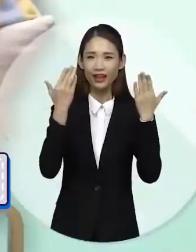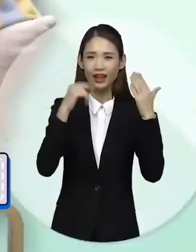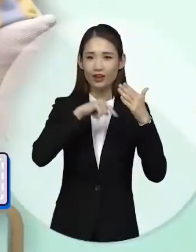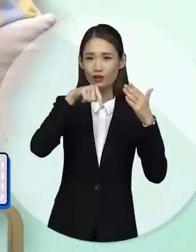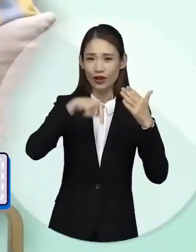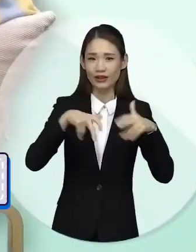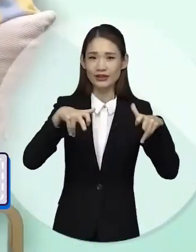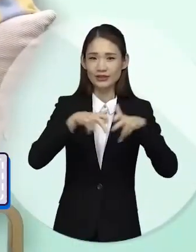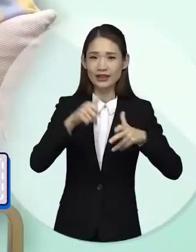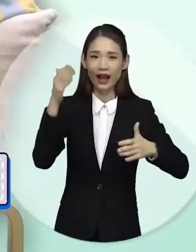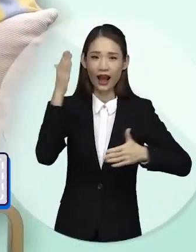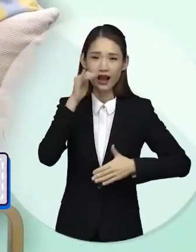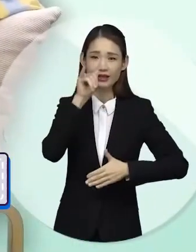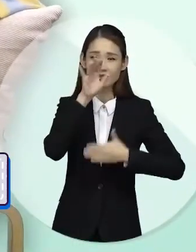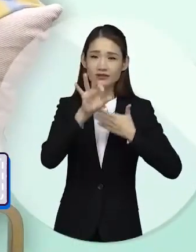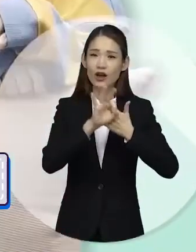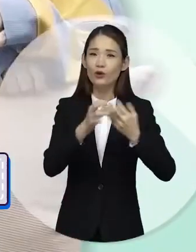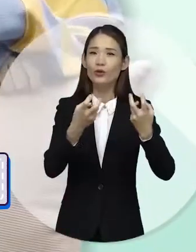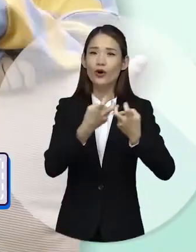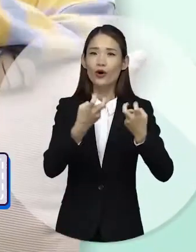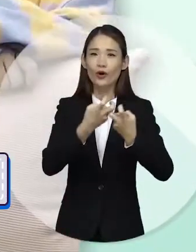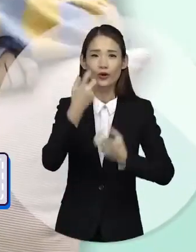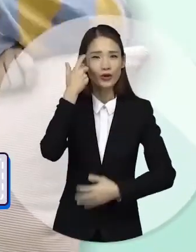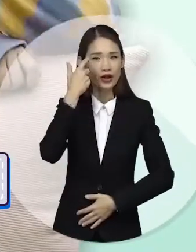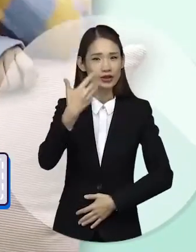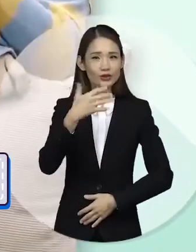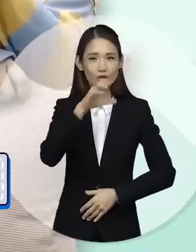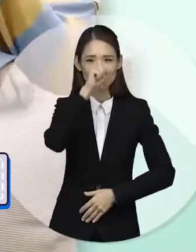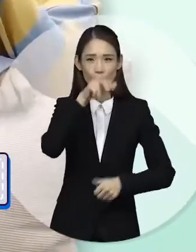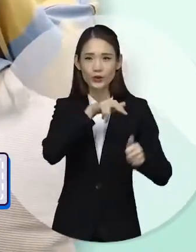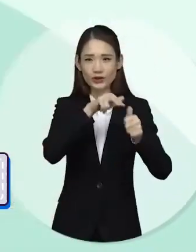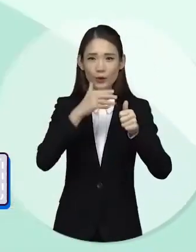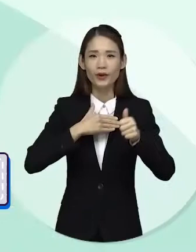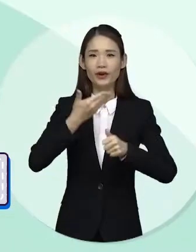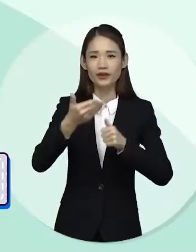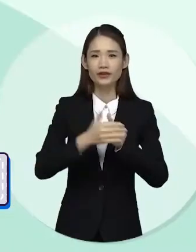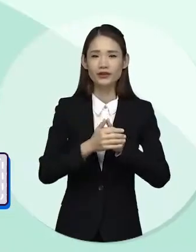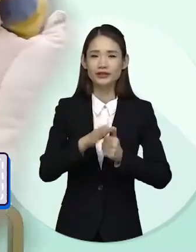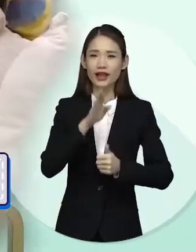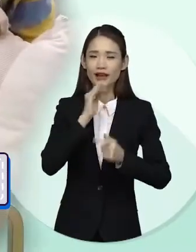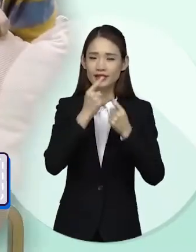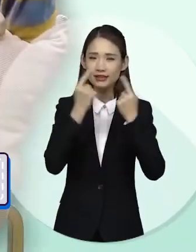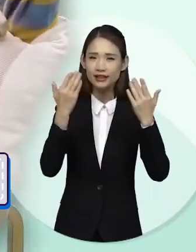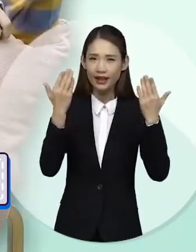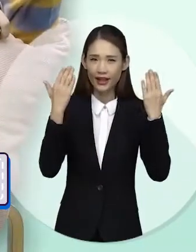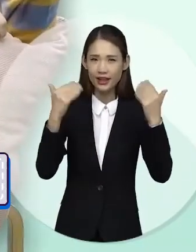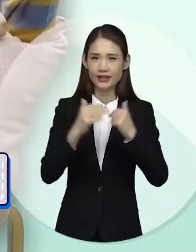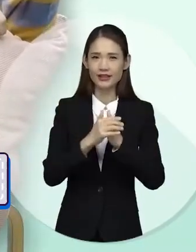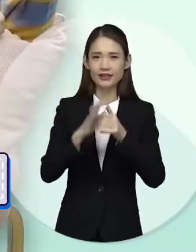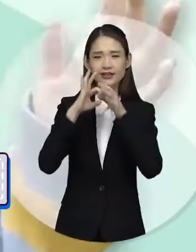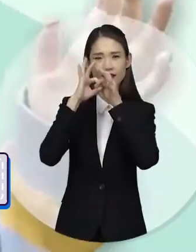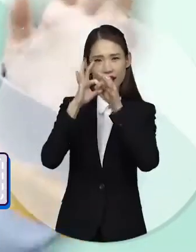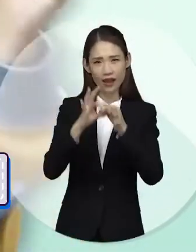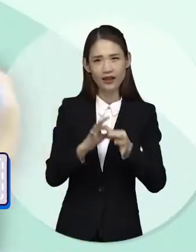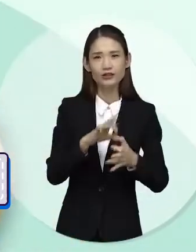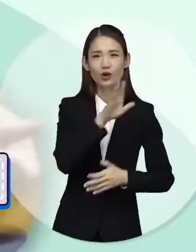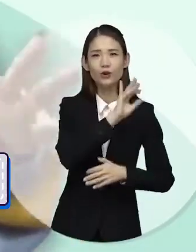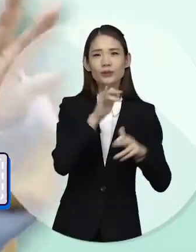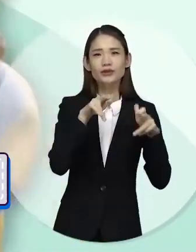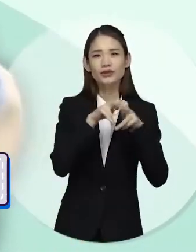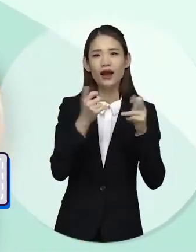저는 대학교에 장애 학생이 있다면 어떻게 하실 수 있는지 꿀팁 하나 알려드리고 싶어요. 오, 뭔데? 사실 대학생이고